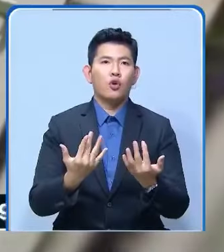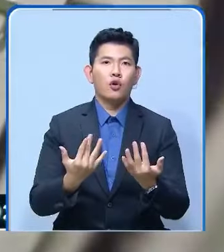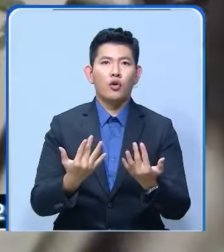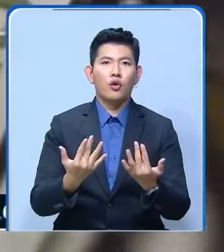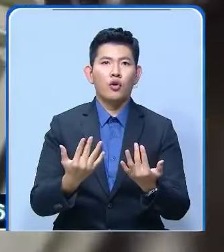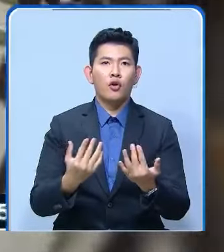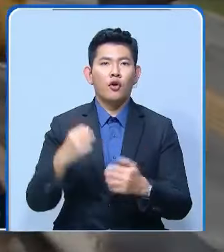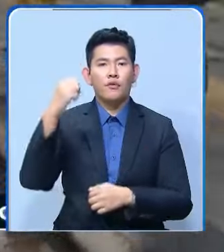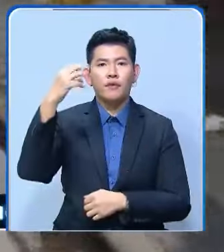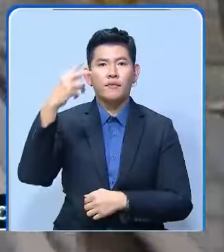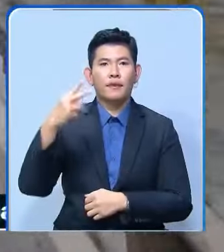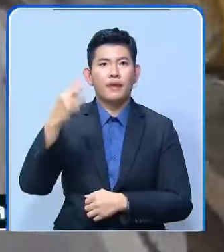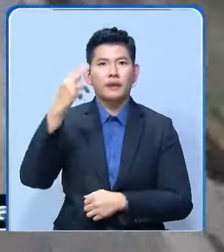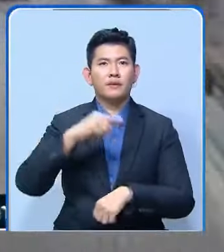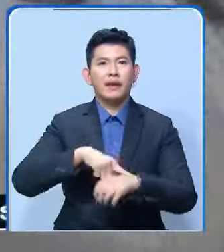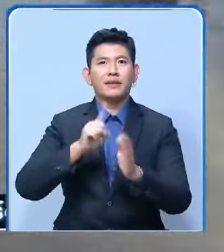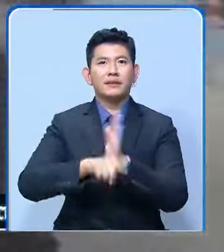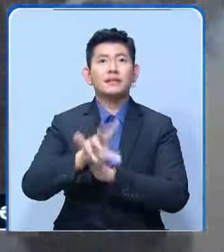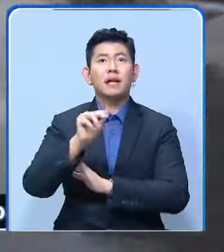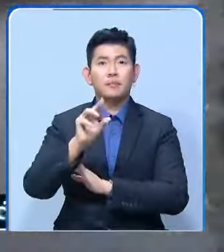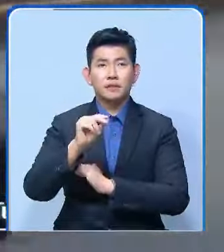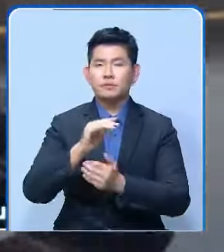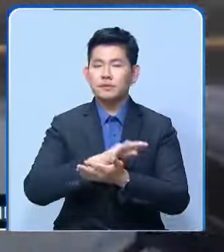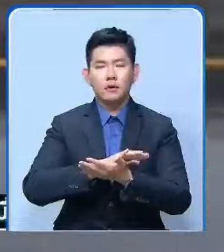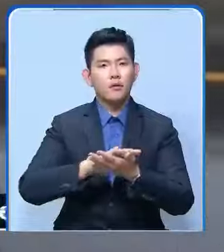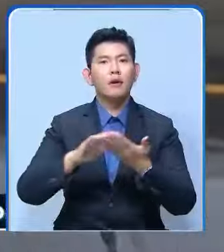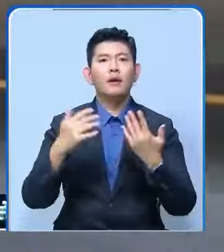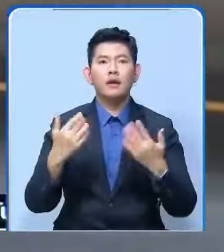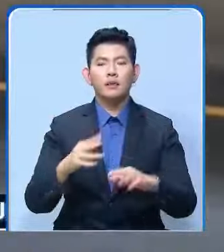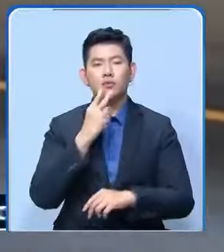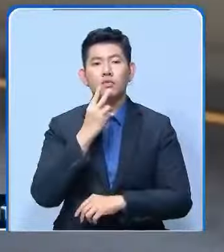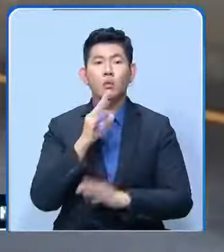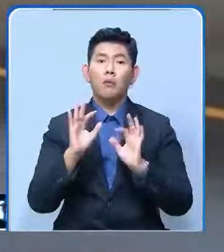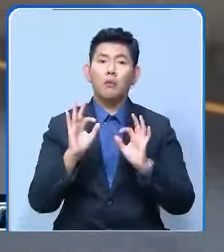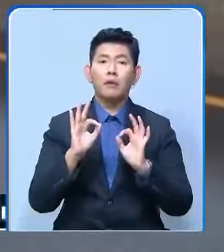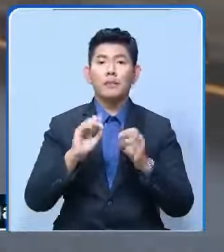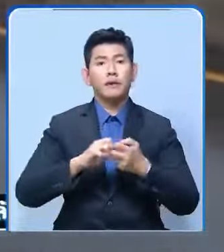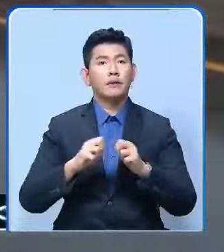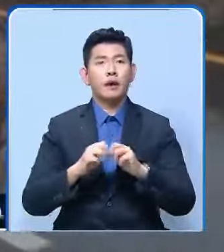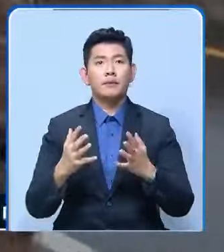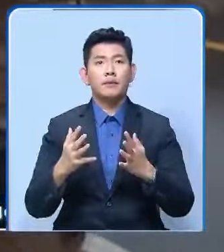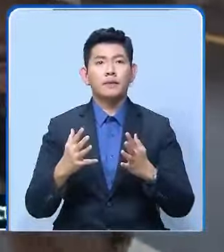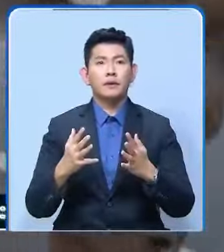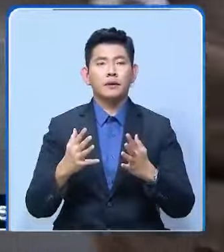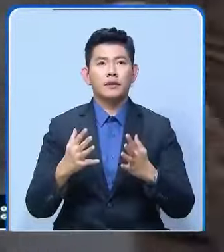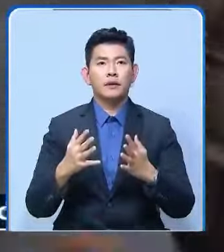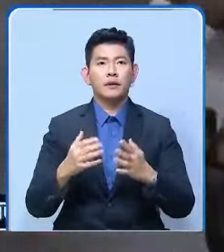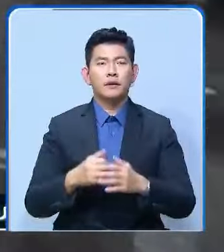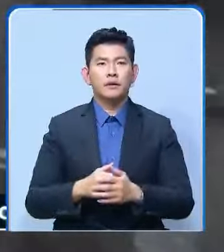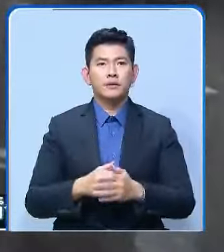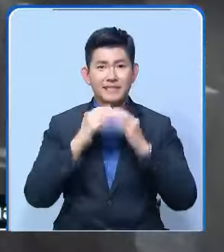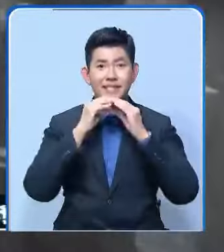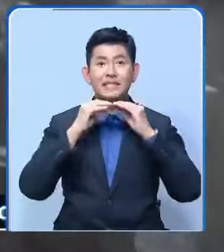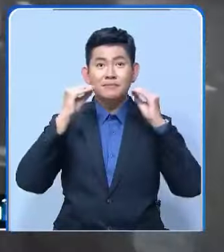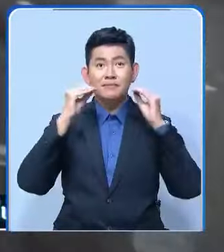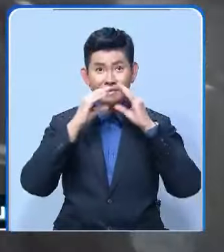ไฟฟ้าตัดไฟเสร็จประมาณสักครึ่งชั่วโมงพอตัดไฟอะไรเรียบร้อยเห็นว่าตัวนายสมชายเนี่ยก็ยังวิ่งออกมาจากรถพร้อมรอยยิ้มอยู่เล